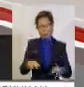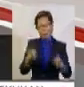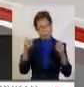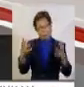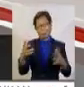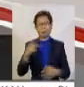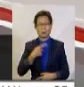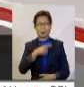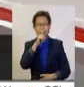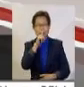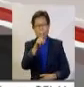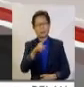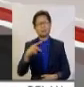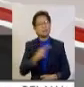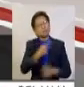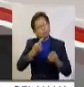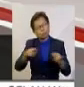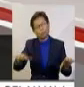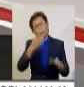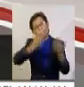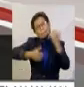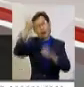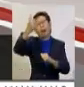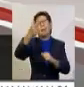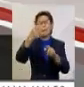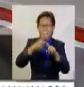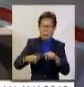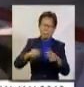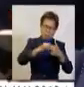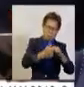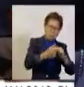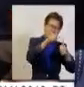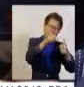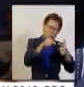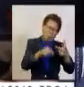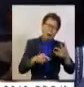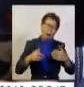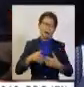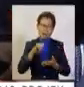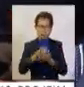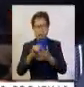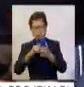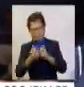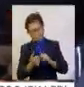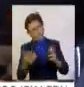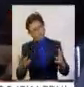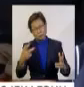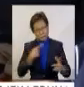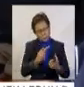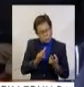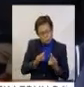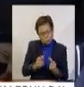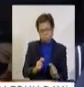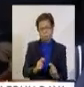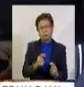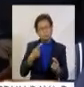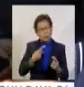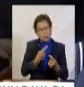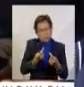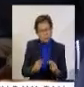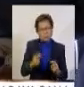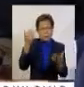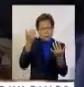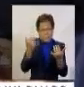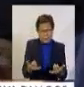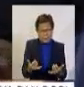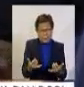Kita memang cuba nak buat yang terbaik, tetapi kekangan ada. Itu yang memang bermasalah itu. Kita akan cuba sedaya upaya. Dan sekarang ini saya